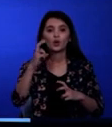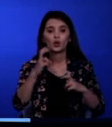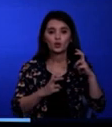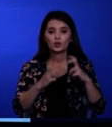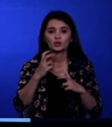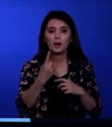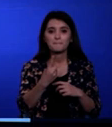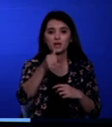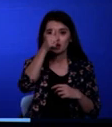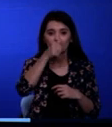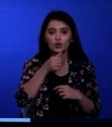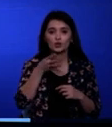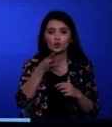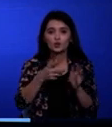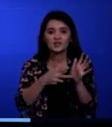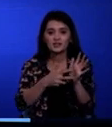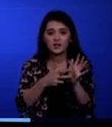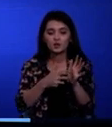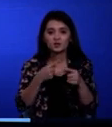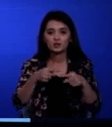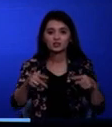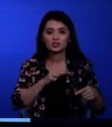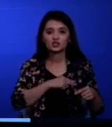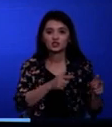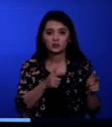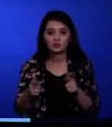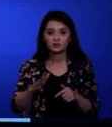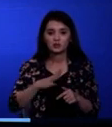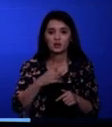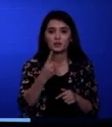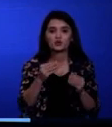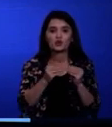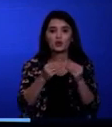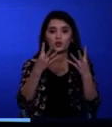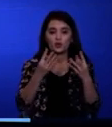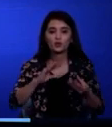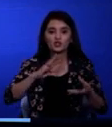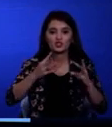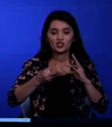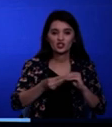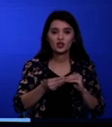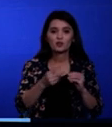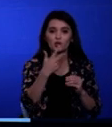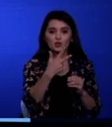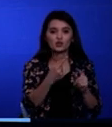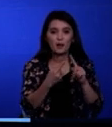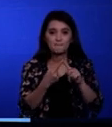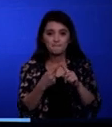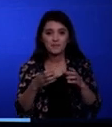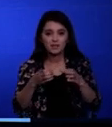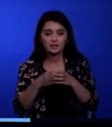Korxona 1 oyda 4800 ta detal ishlab chiqardi. 1-10 kunlikda jami detallarning 3dan 1